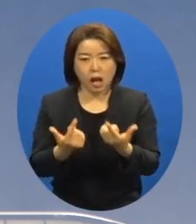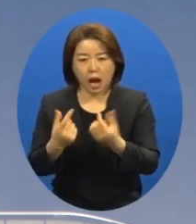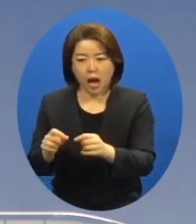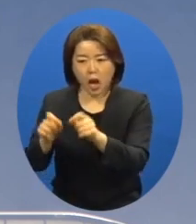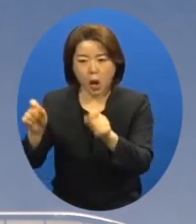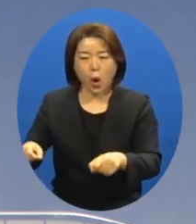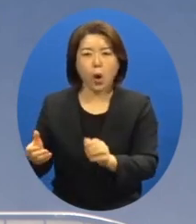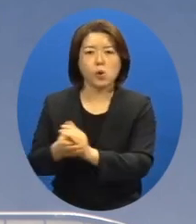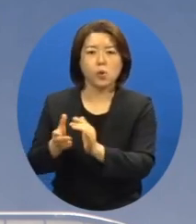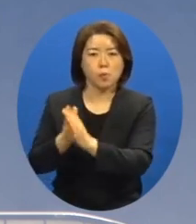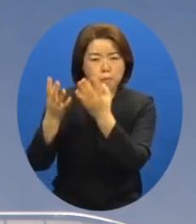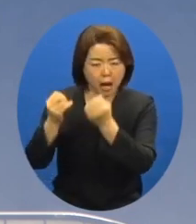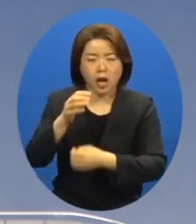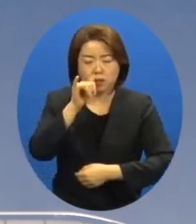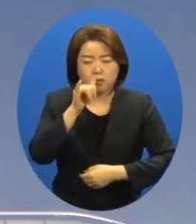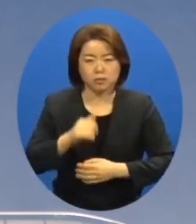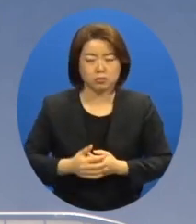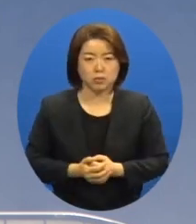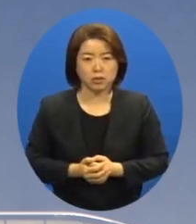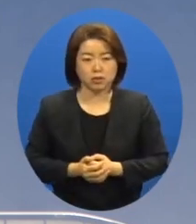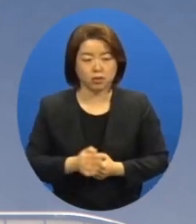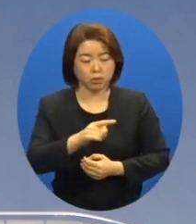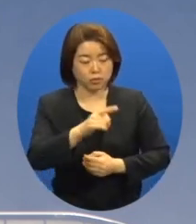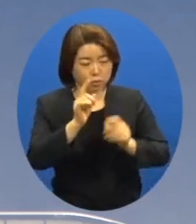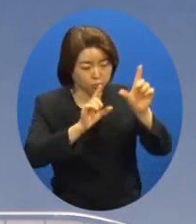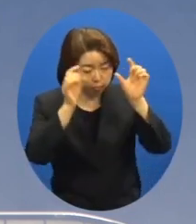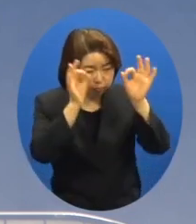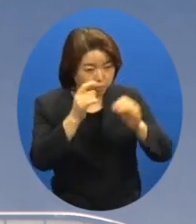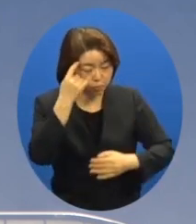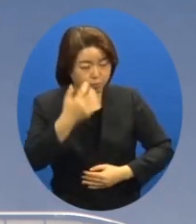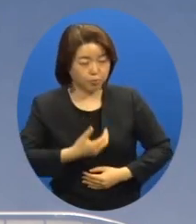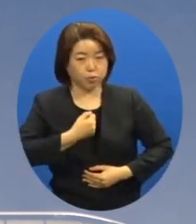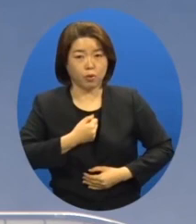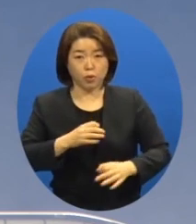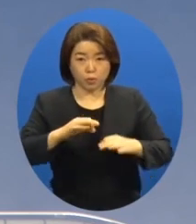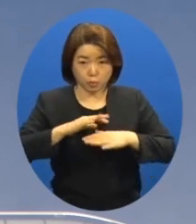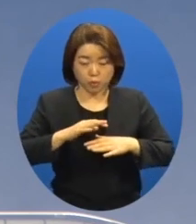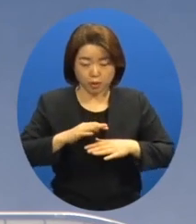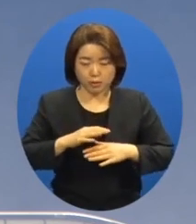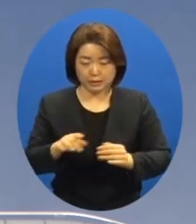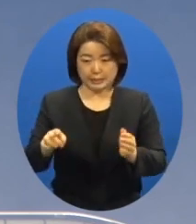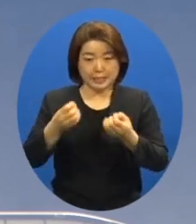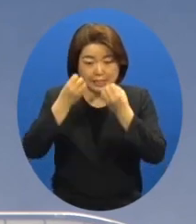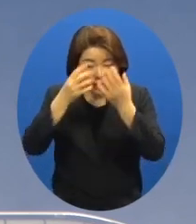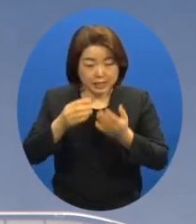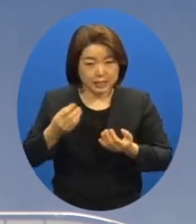많았습니다. 그런데 그렇게 충격을 받고 놀라는 그런 신입생들을 보고